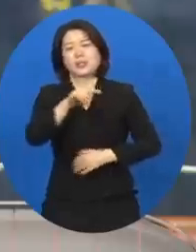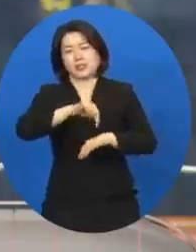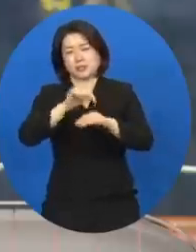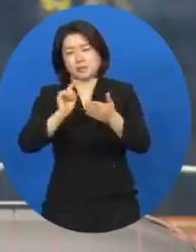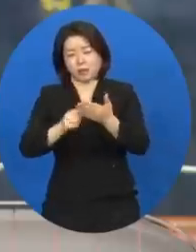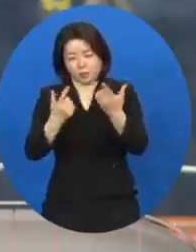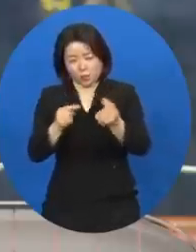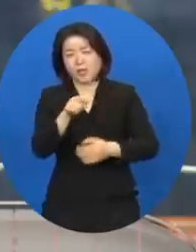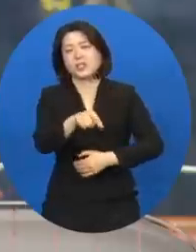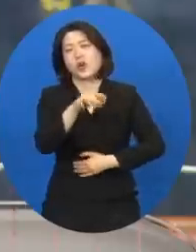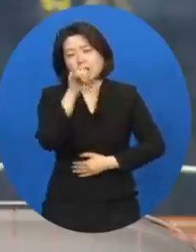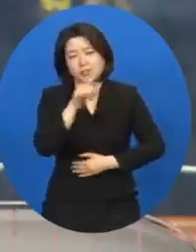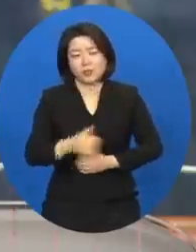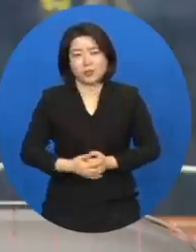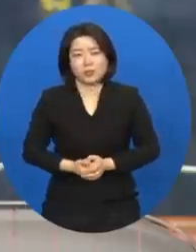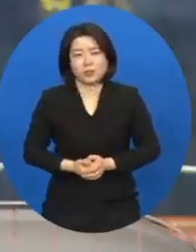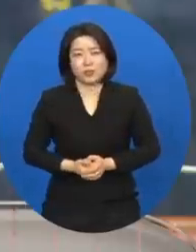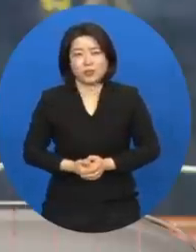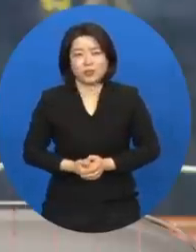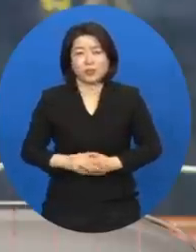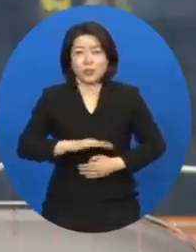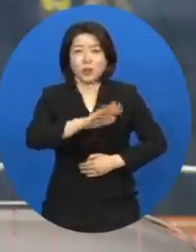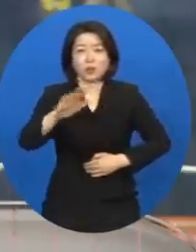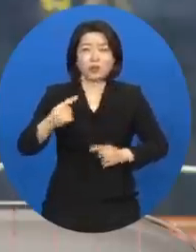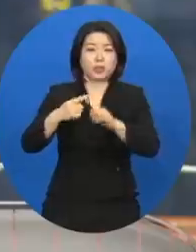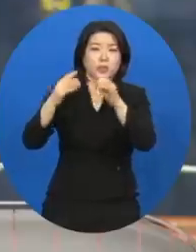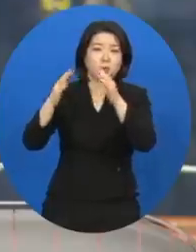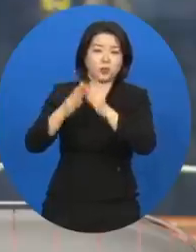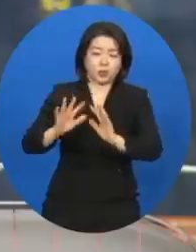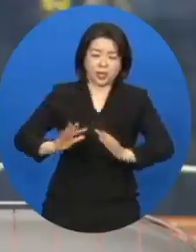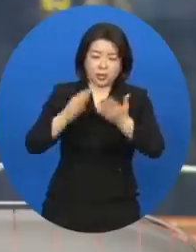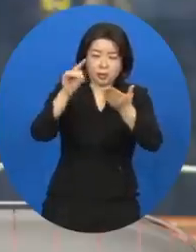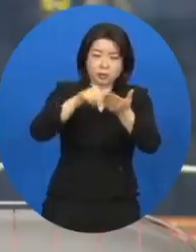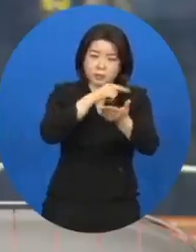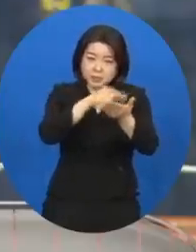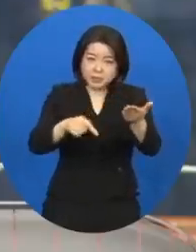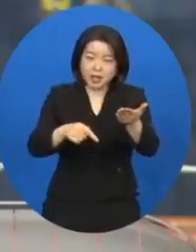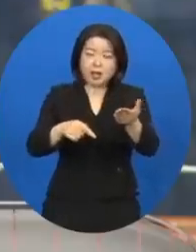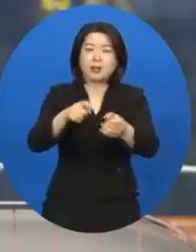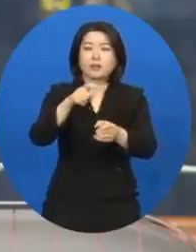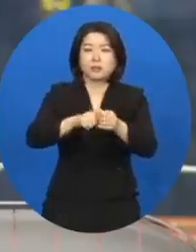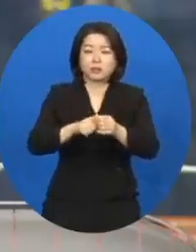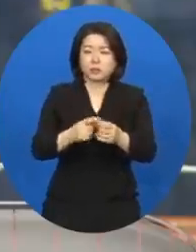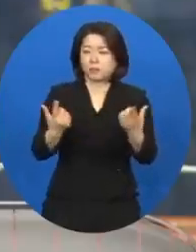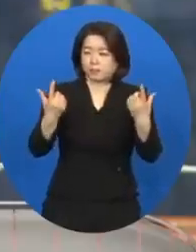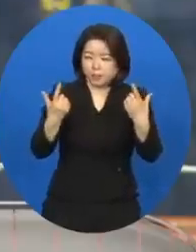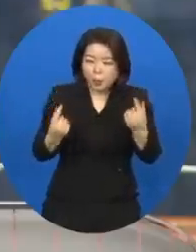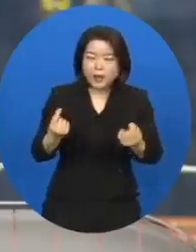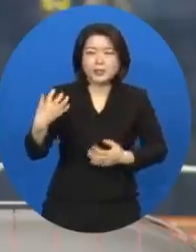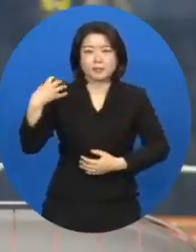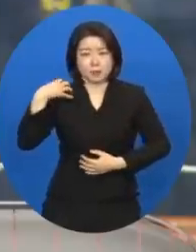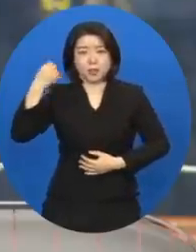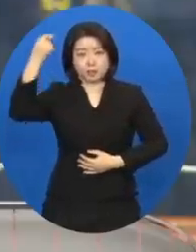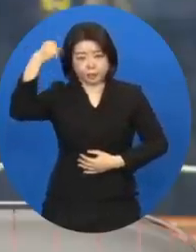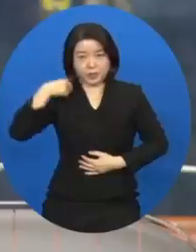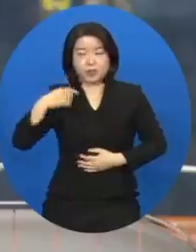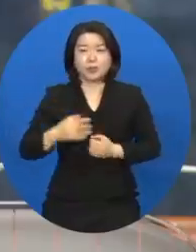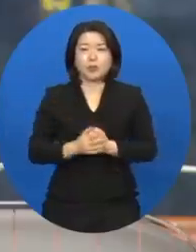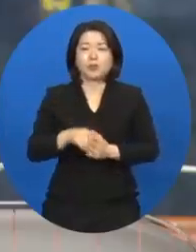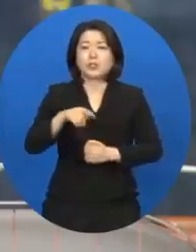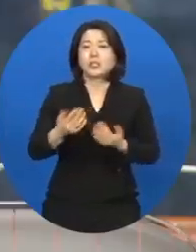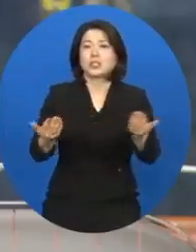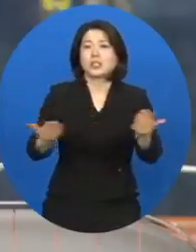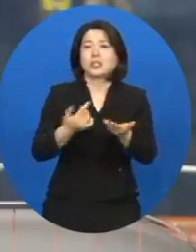있느니라. 우리가 교회 이 건축비 상환을 위해서 같은 책임감을 느끼고 그리고 이 일을